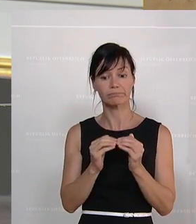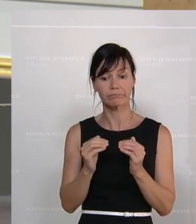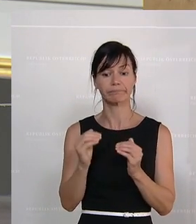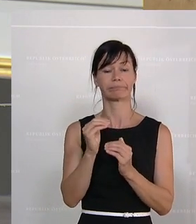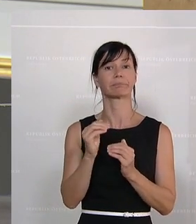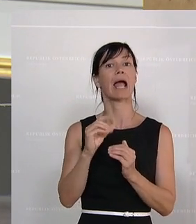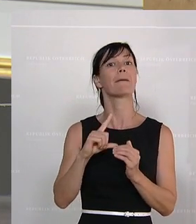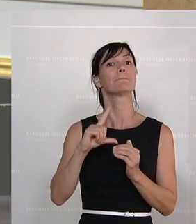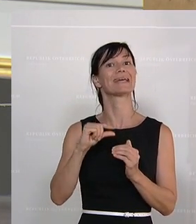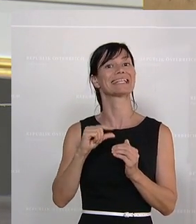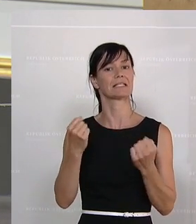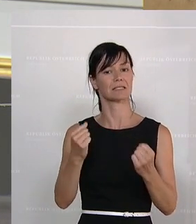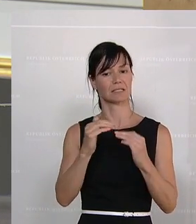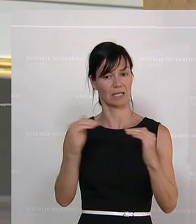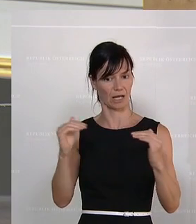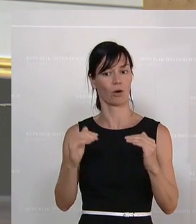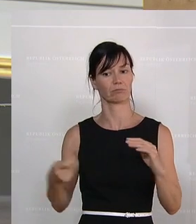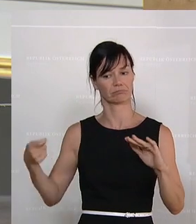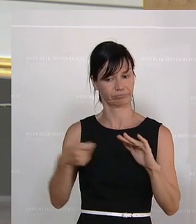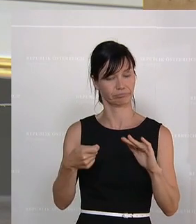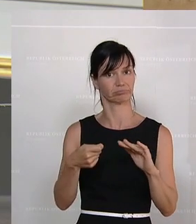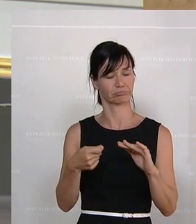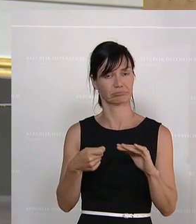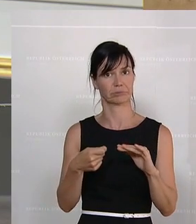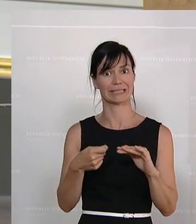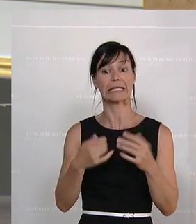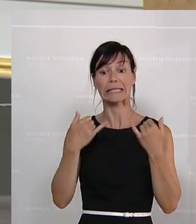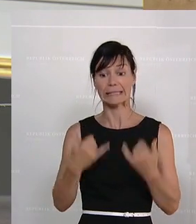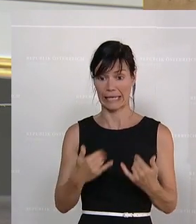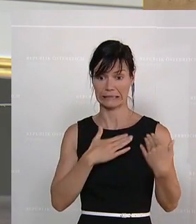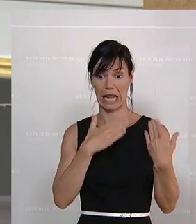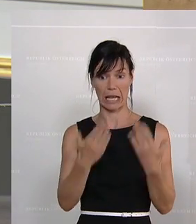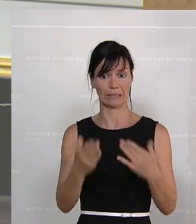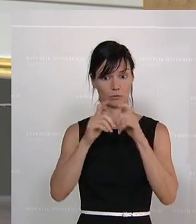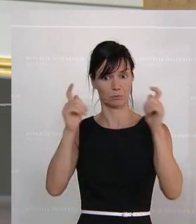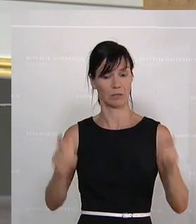sicherungsgrenze sie wird allein durch das jetzige entlastungspaket